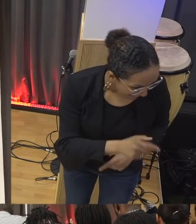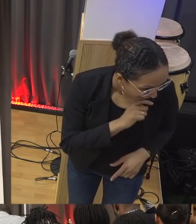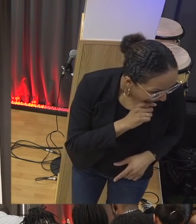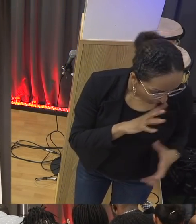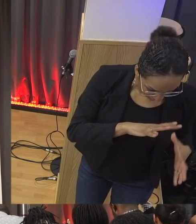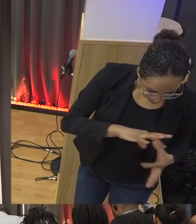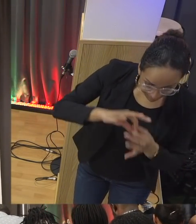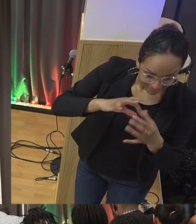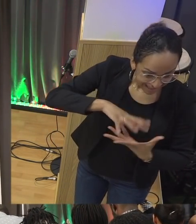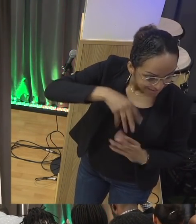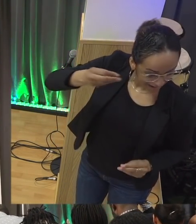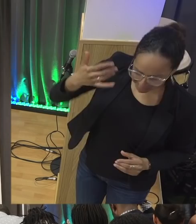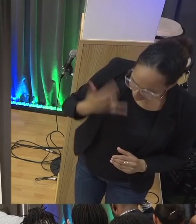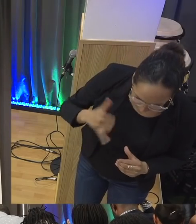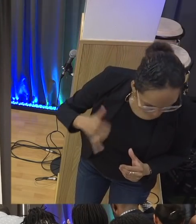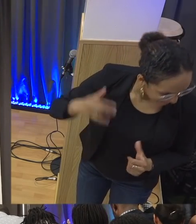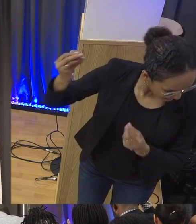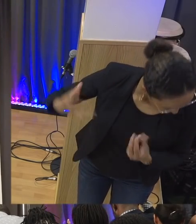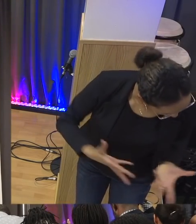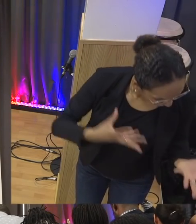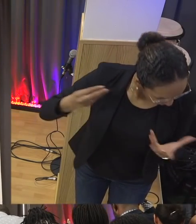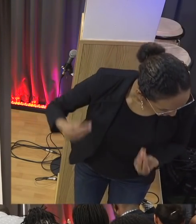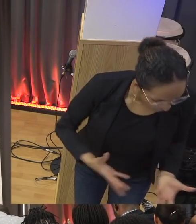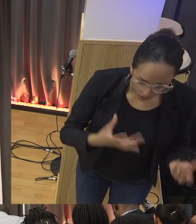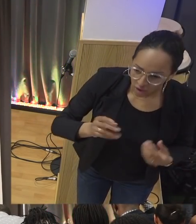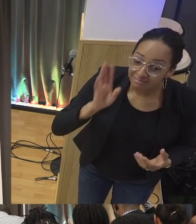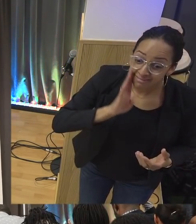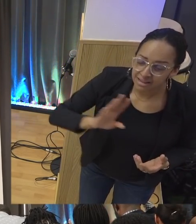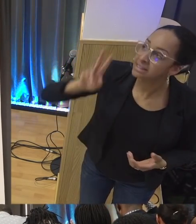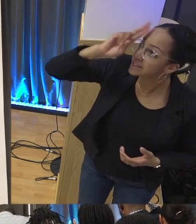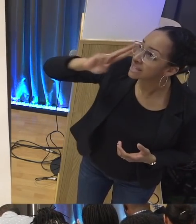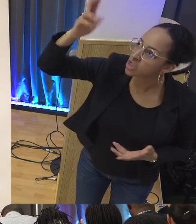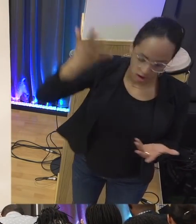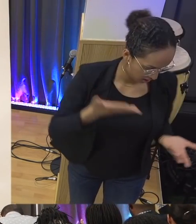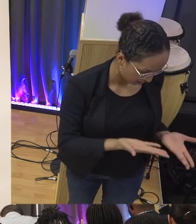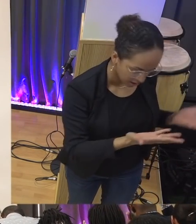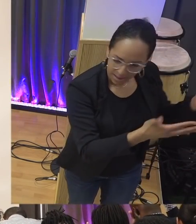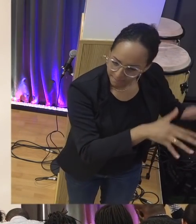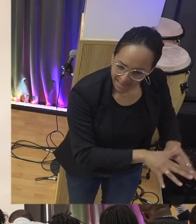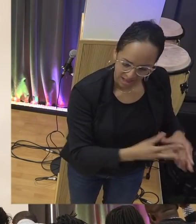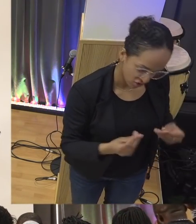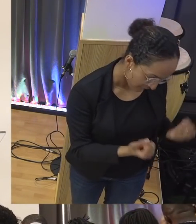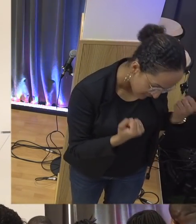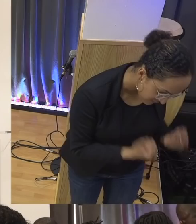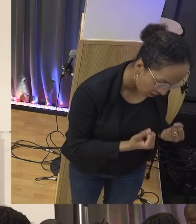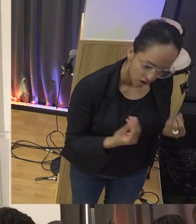spirituellement. Seigneur, bénis cette sœur particulièrement ce matin au nom de Jésus. Encourage-la, fortifie-la.